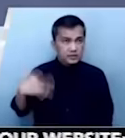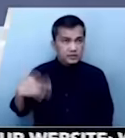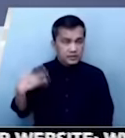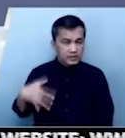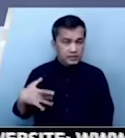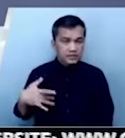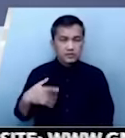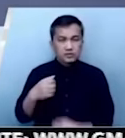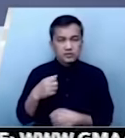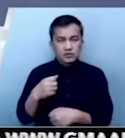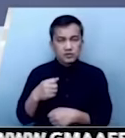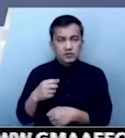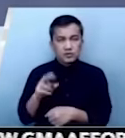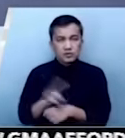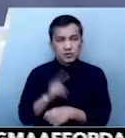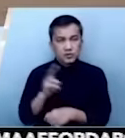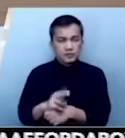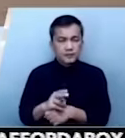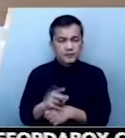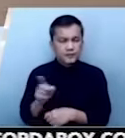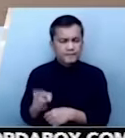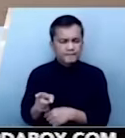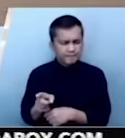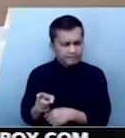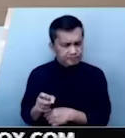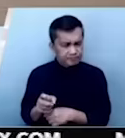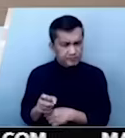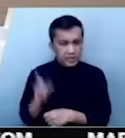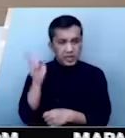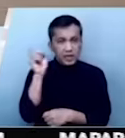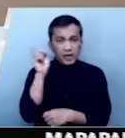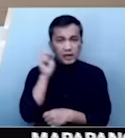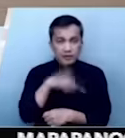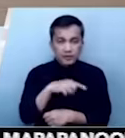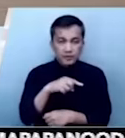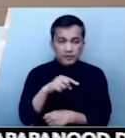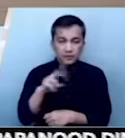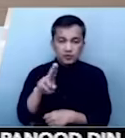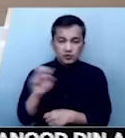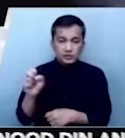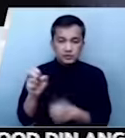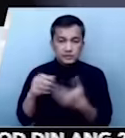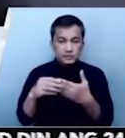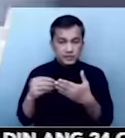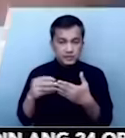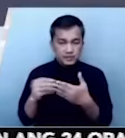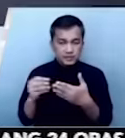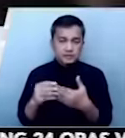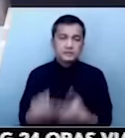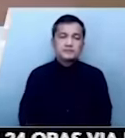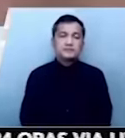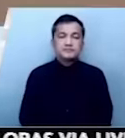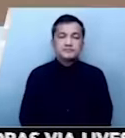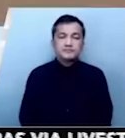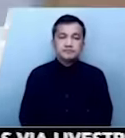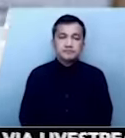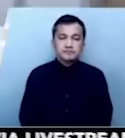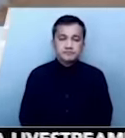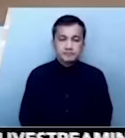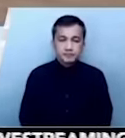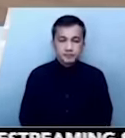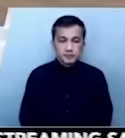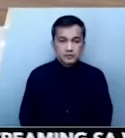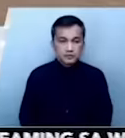ng particularly fake US dollar banknotes. Yung certain amount